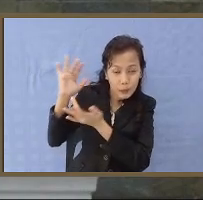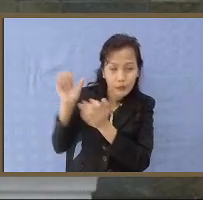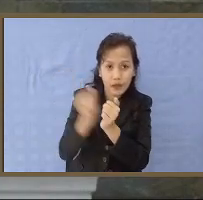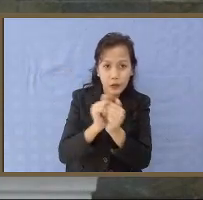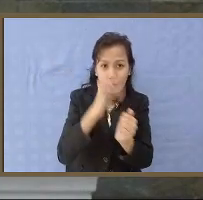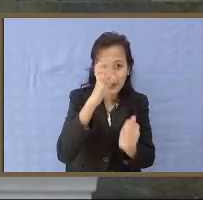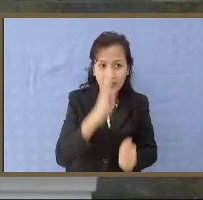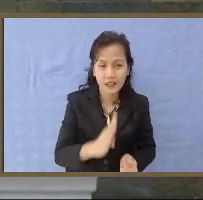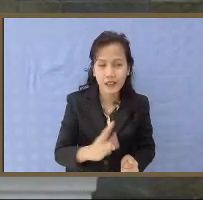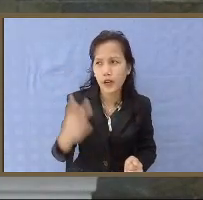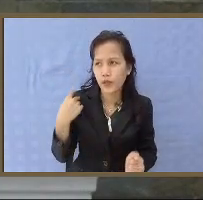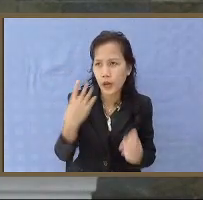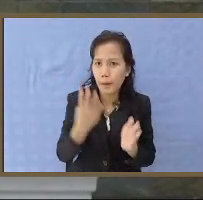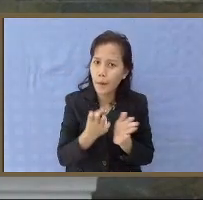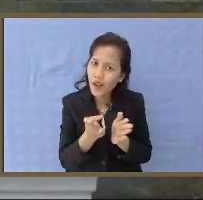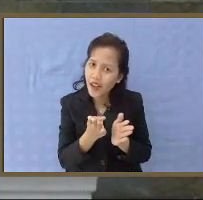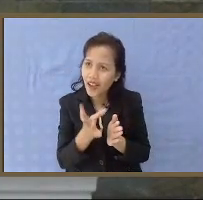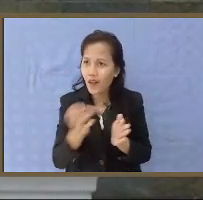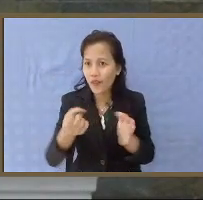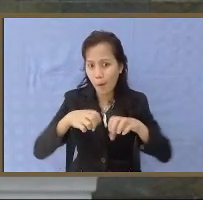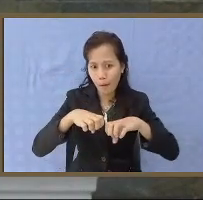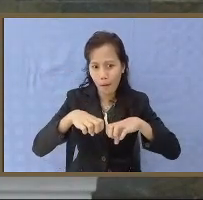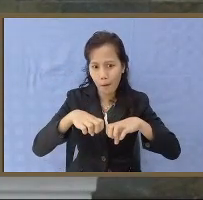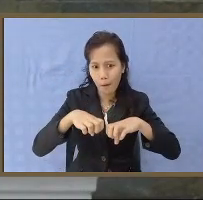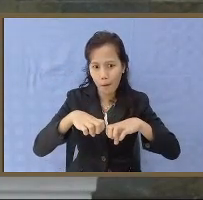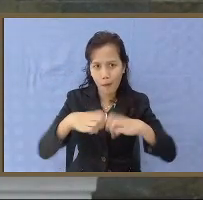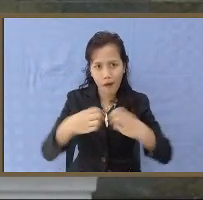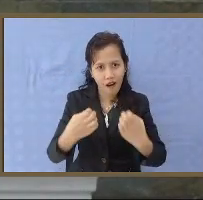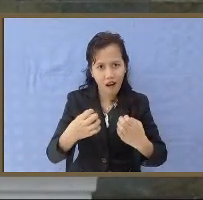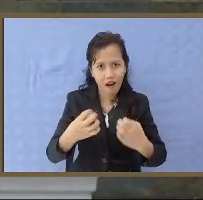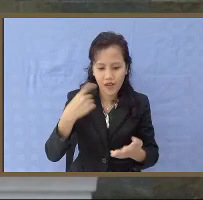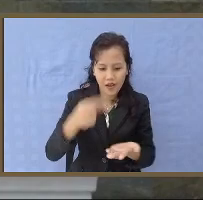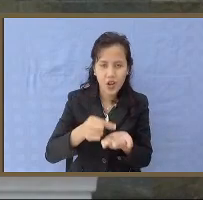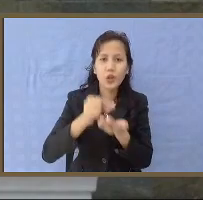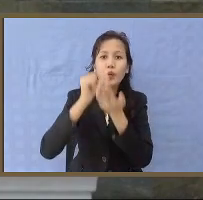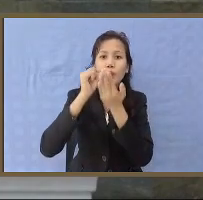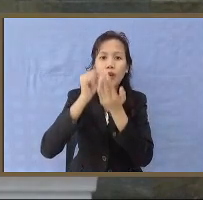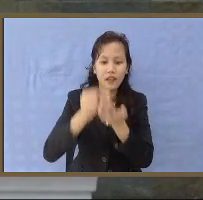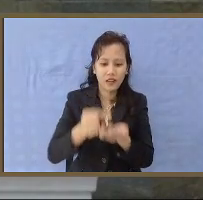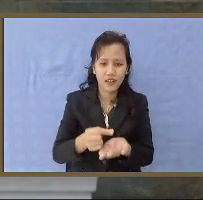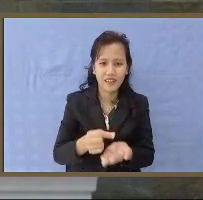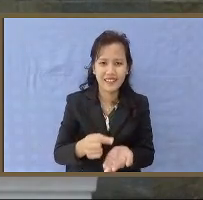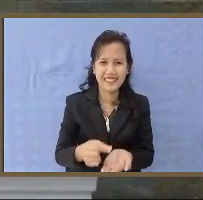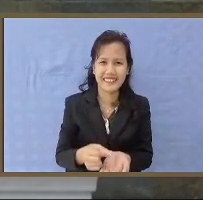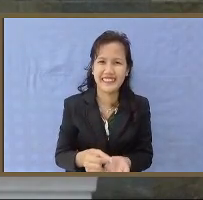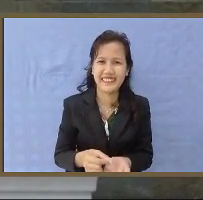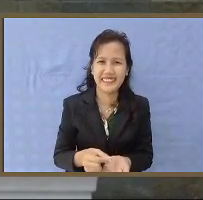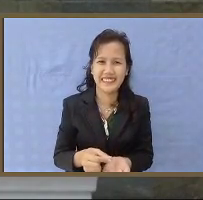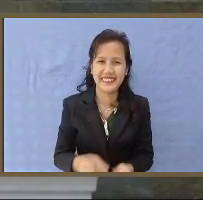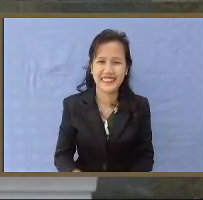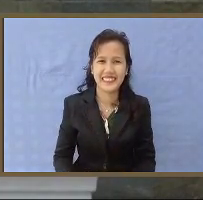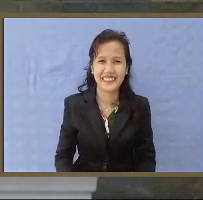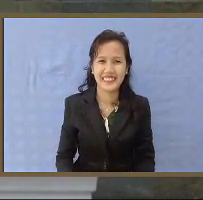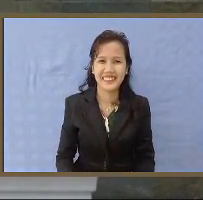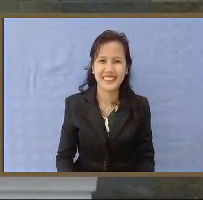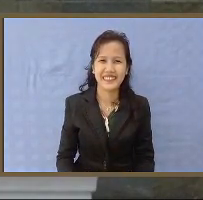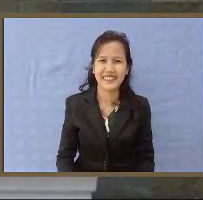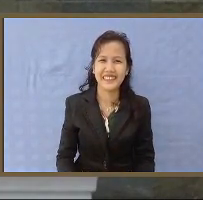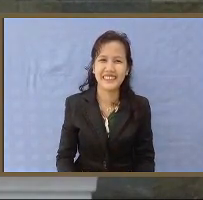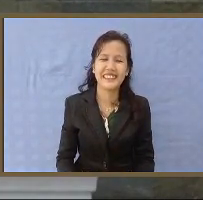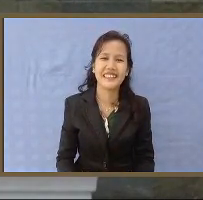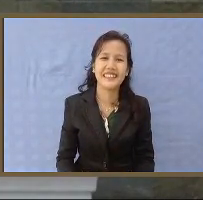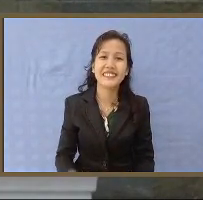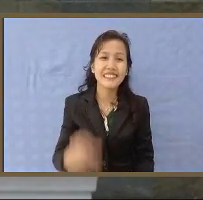May pandesal ka na, may itlog ka pa, may kape ka pa, may tanlad ka pa, libre pa.